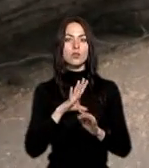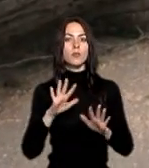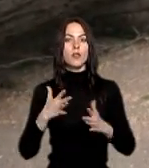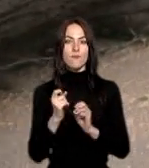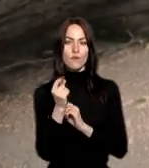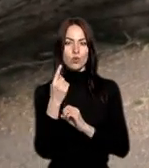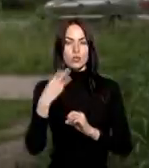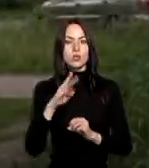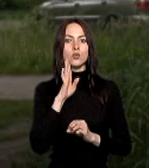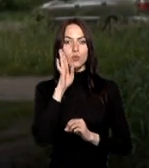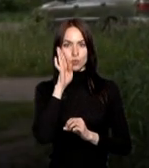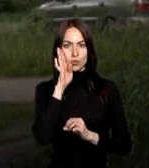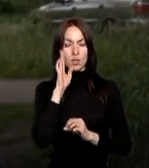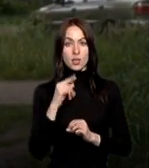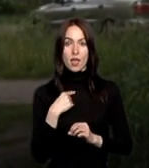Віталій Владимиренко.